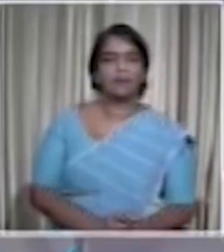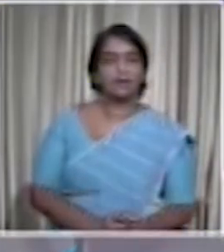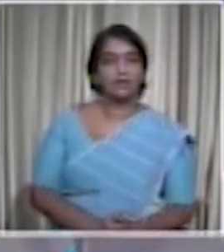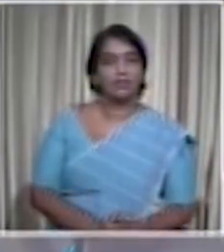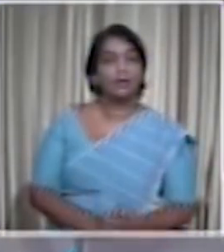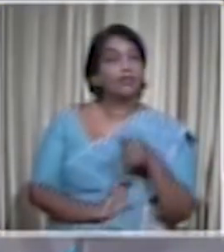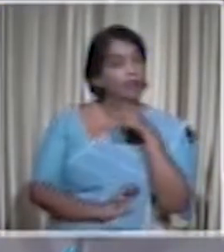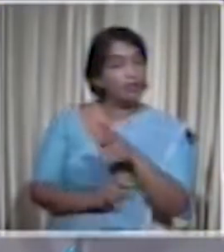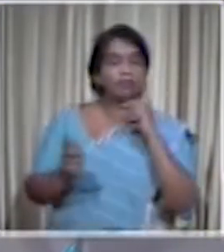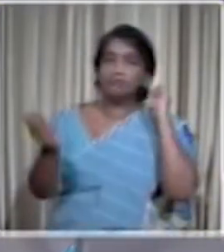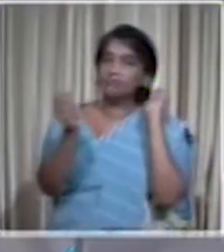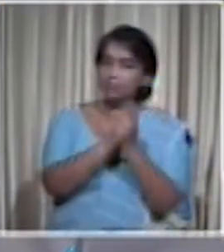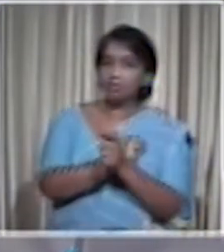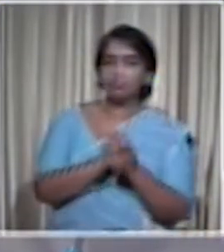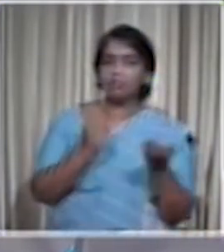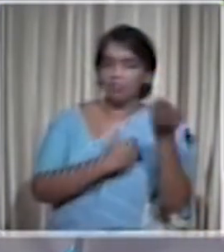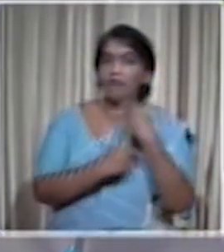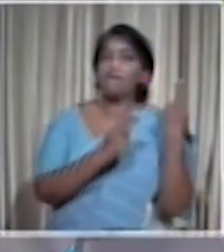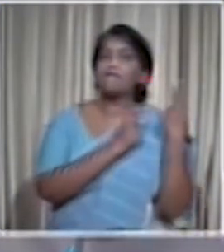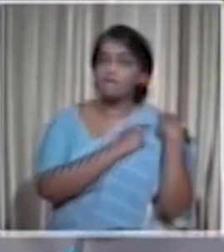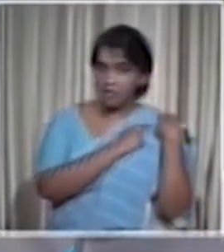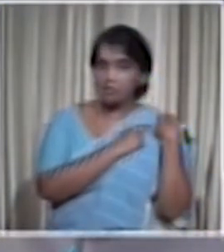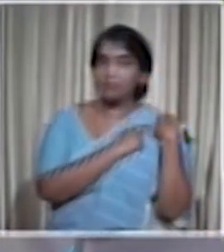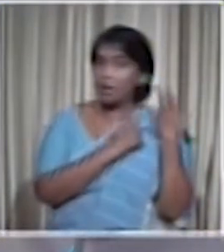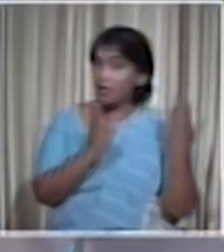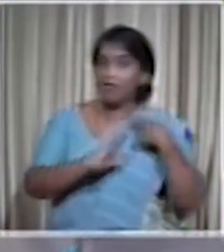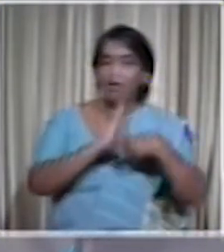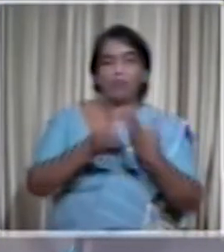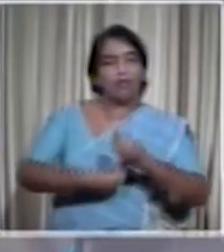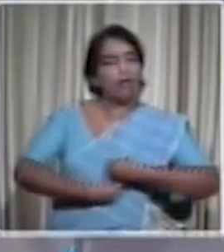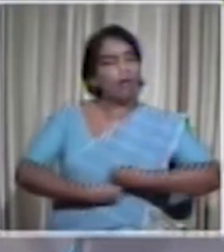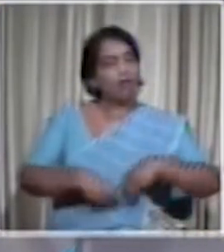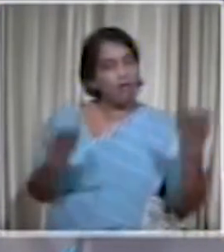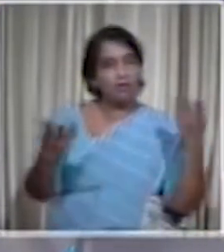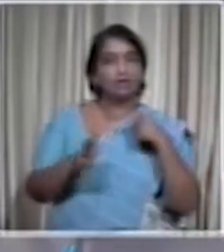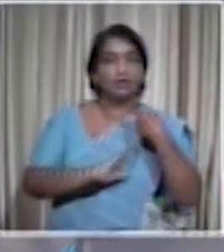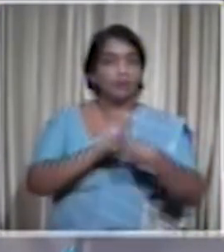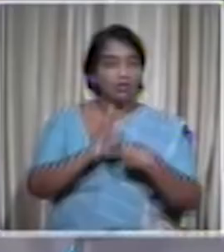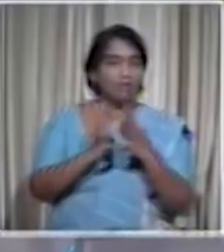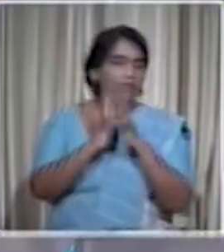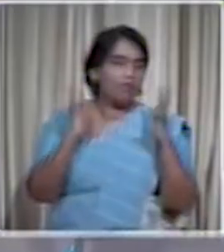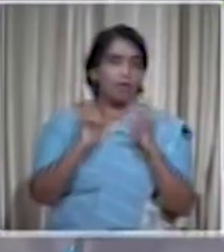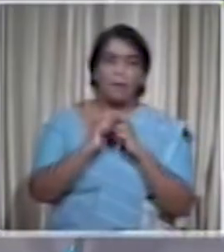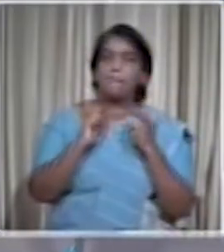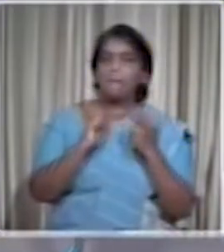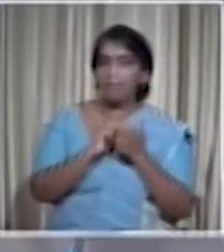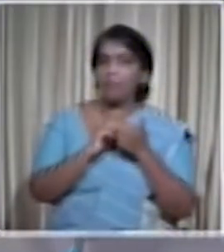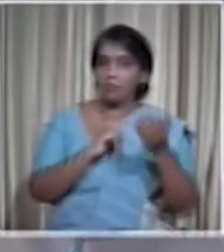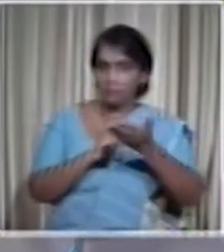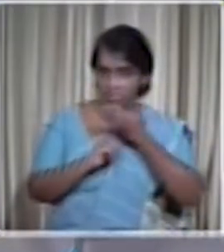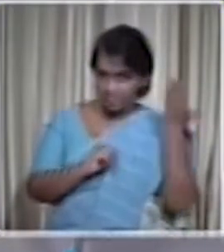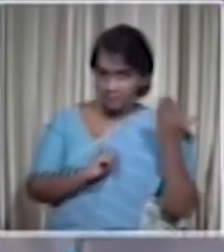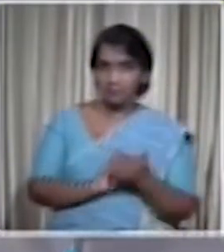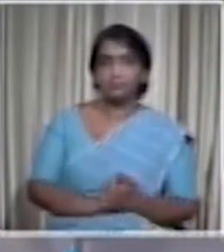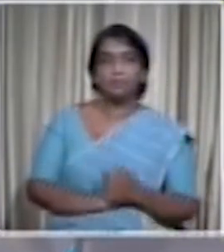ඒ තත්ත්වය වෙනස් කරන්න අපි කාටත් වගකීමක් තියෙනවා. එහෙම නැත්නම් මේ රට අරාජික වෙලා මේ රට ඉතා විනාශකාරී තත්ත්වයකට පත් වෙන්න පුළුවන්.